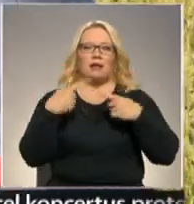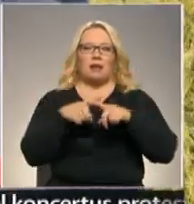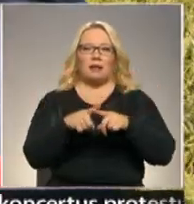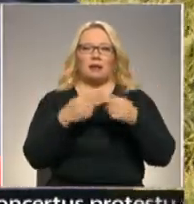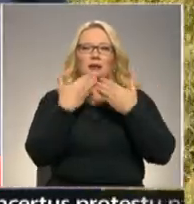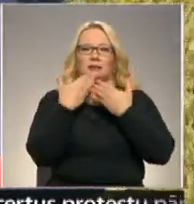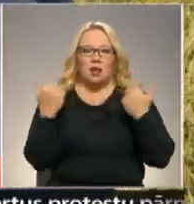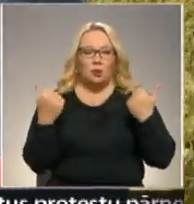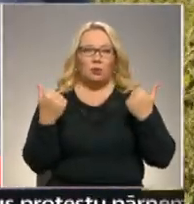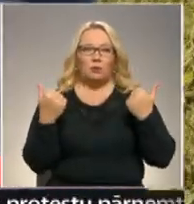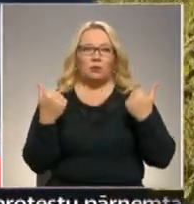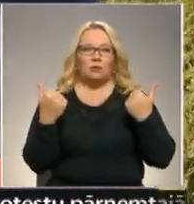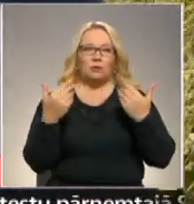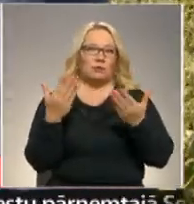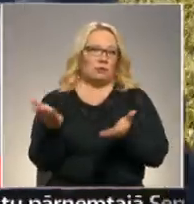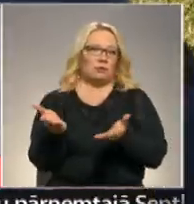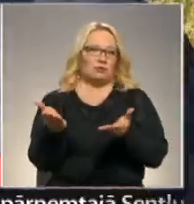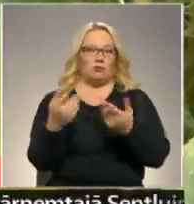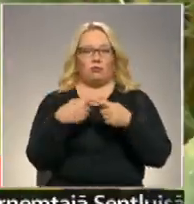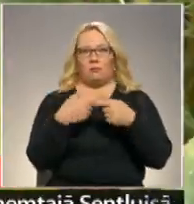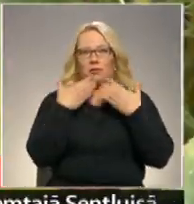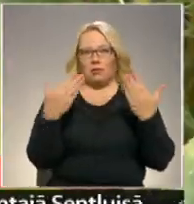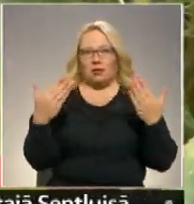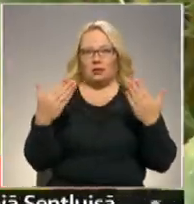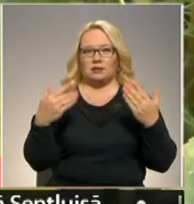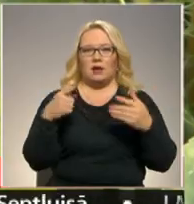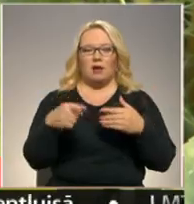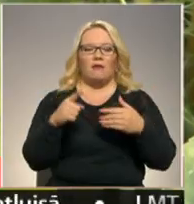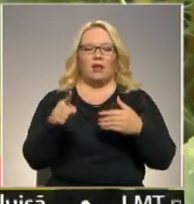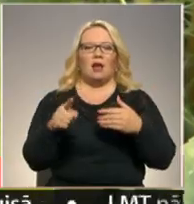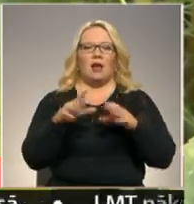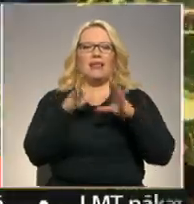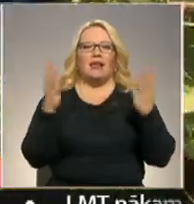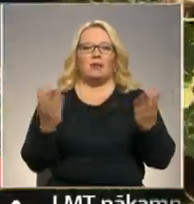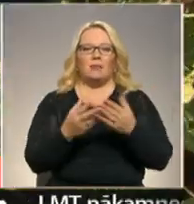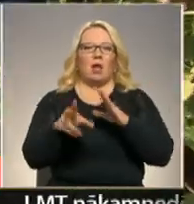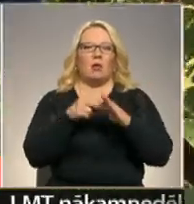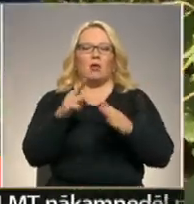tehnikas nav, lūdzu un paldies. Bet ar ķirbjiem kā loterijā, kāds vēl